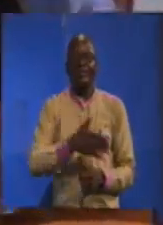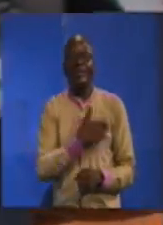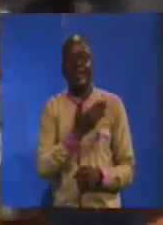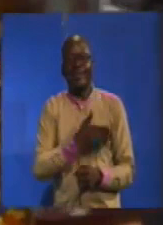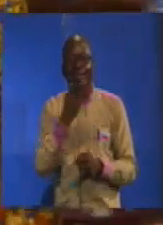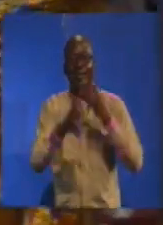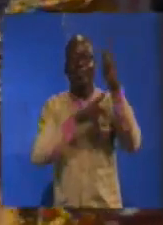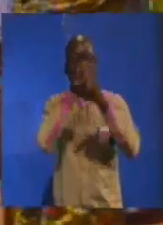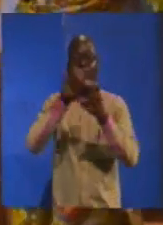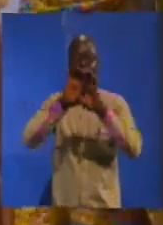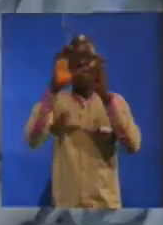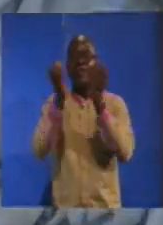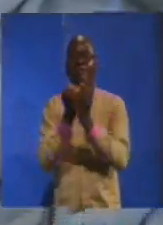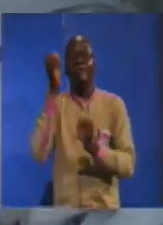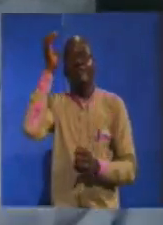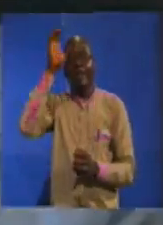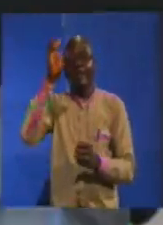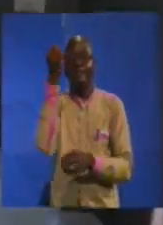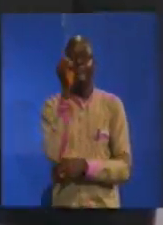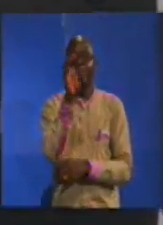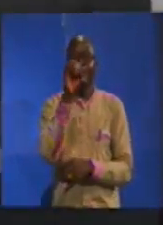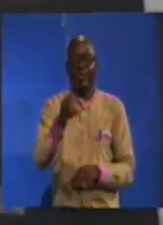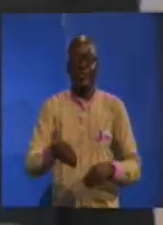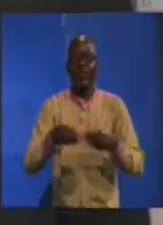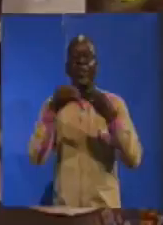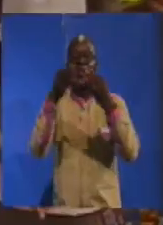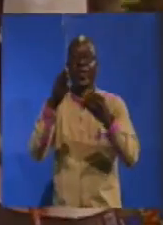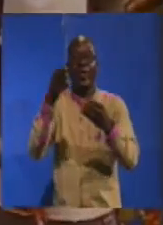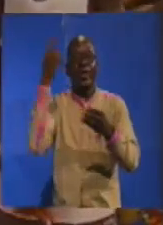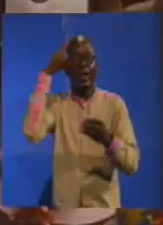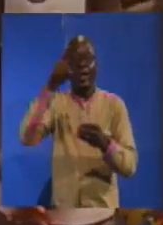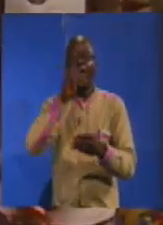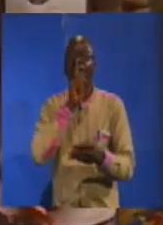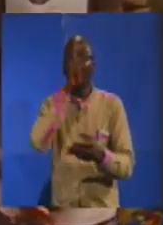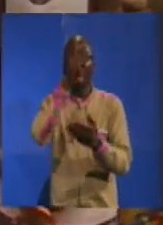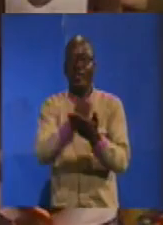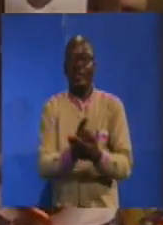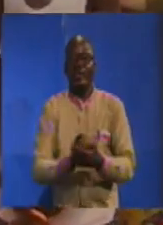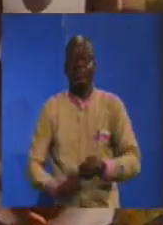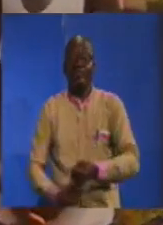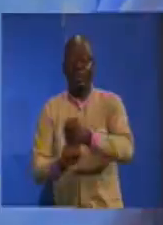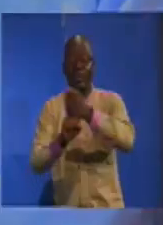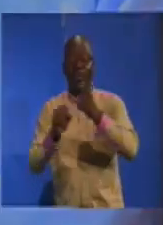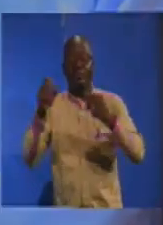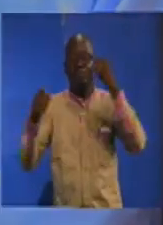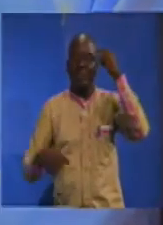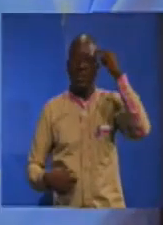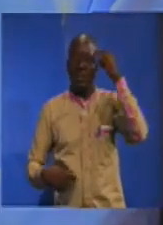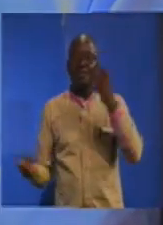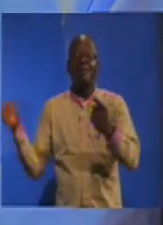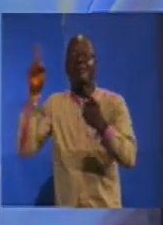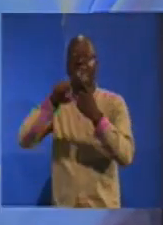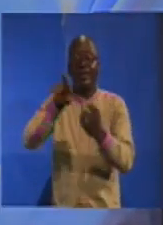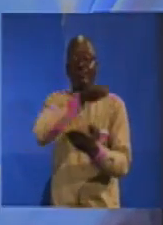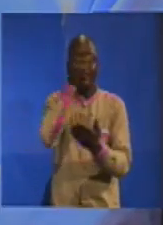population de la commune, car cette ambulance va contribuer à assurer le secours rapide des malades vers les centres